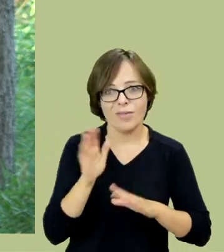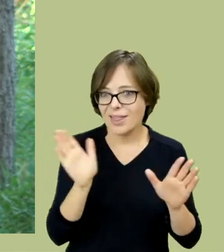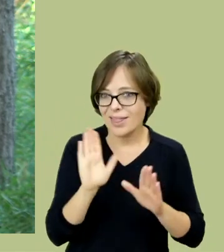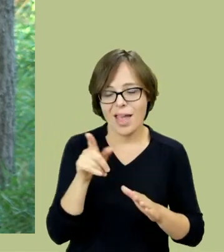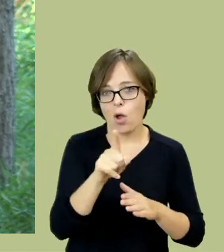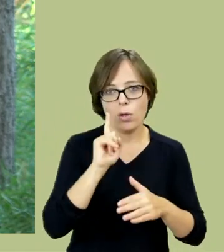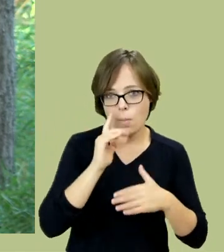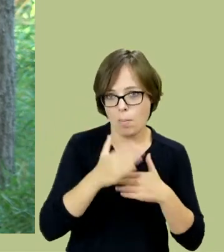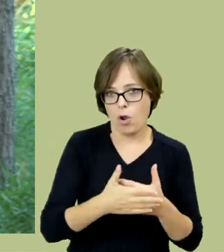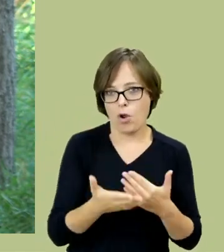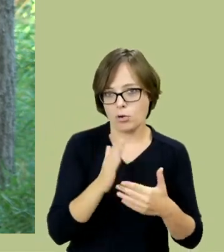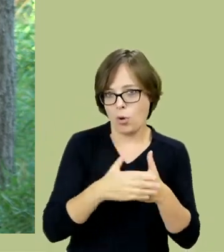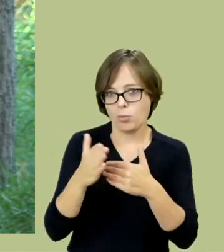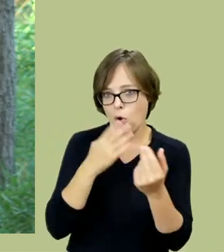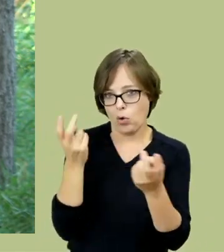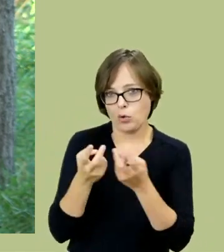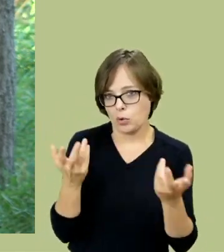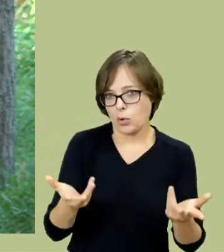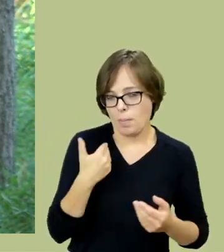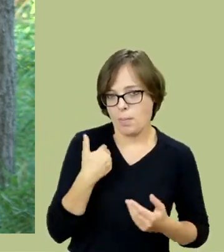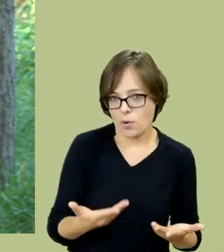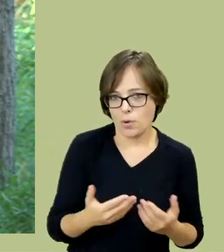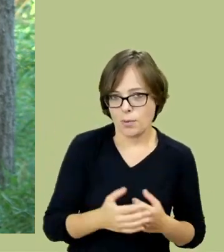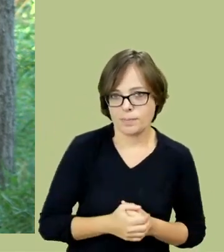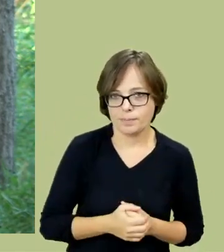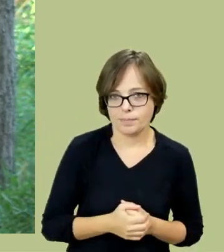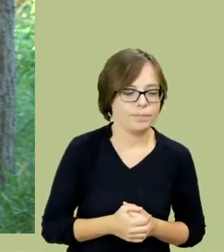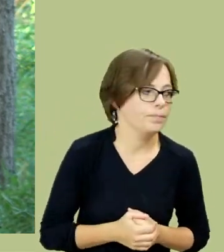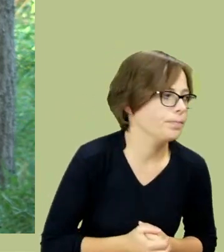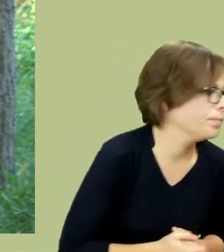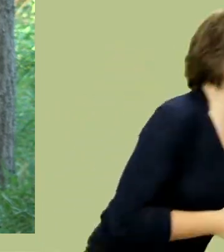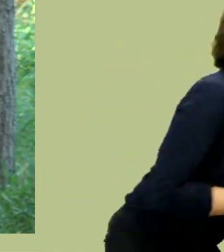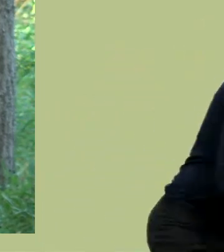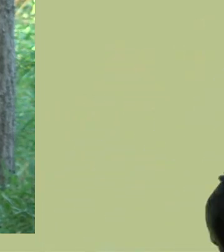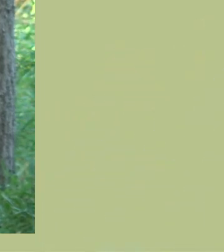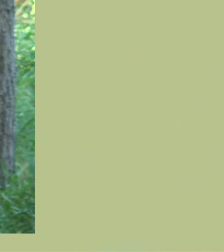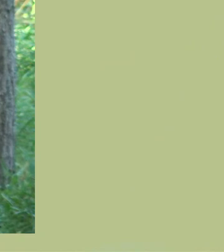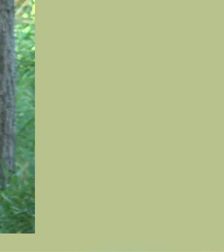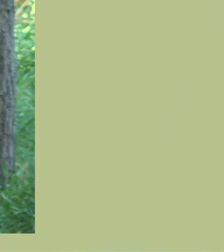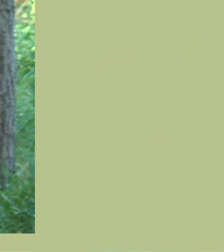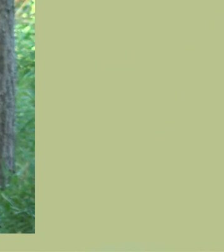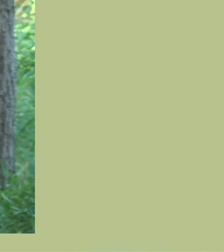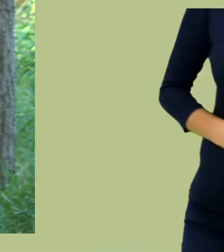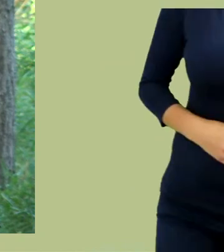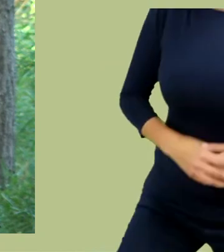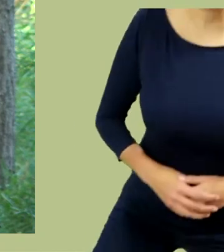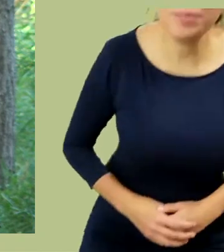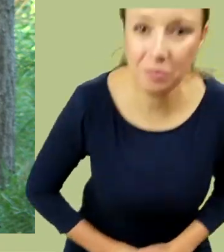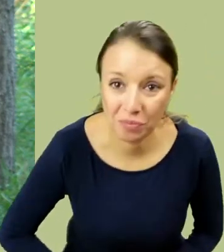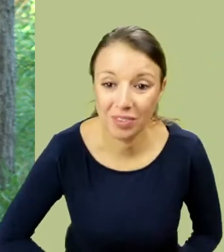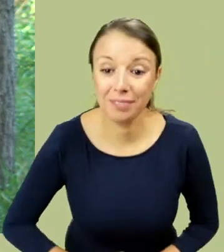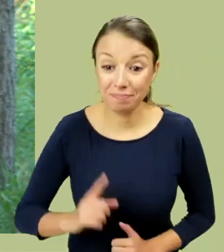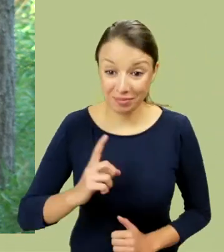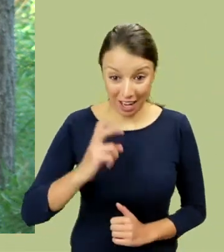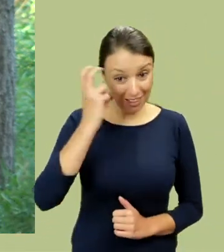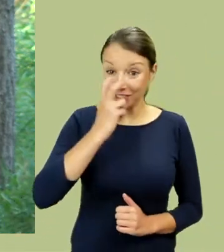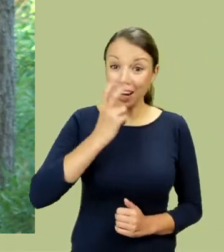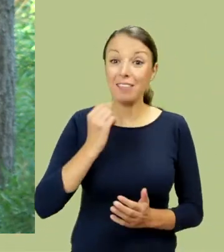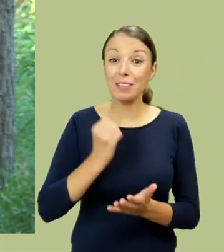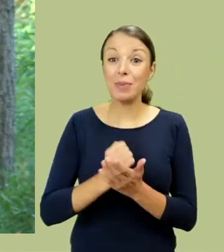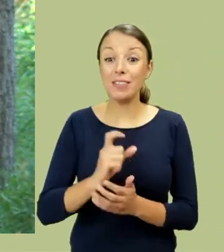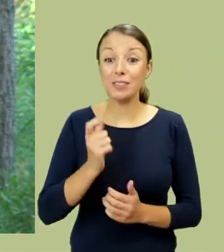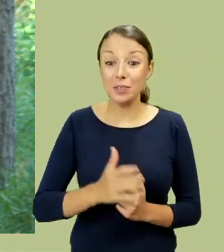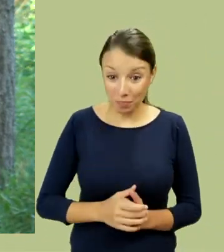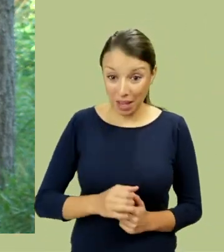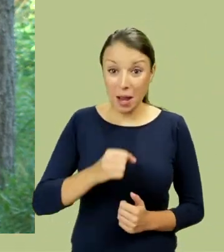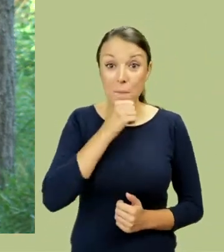mąż. No, akurat ciekawą bardzo kwestią jest to, że poparła ją babka. Babka powiedziała do swojej